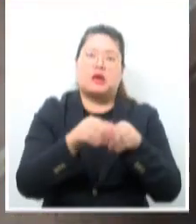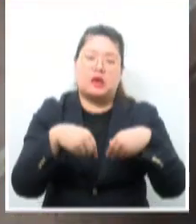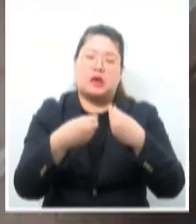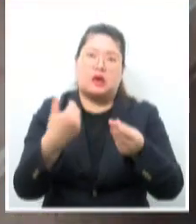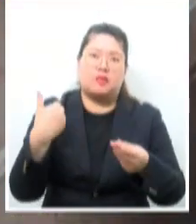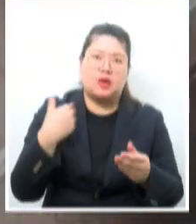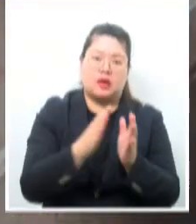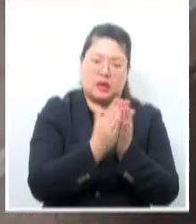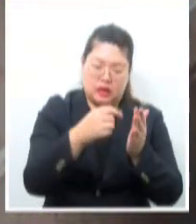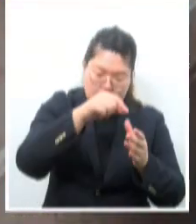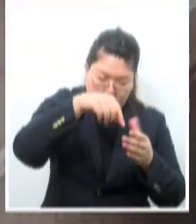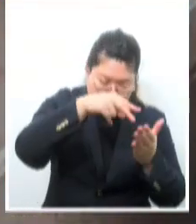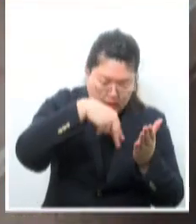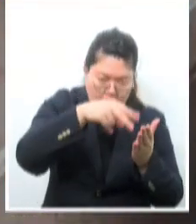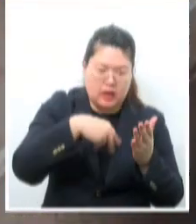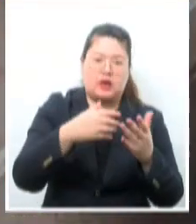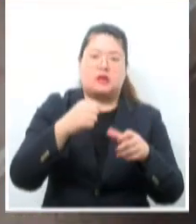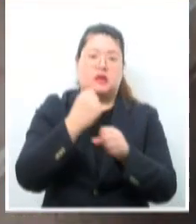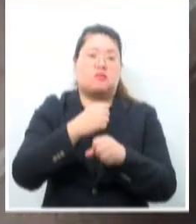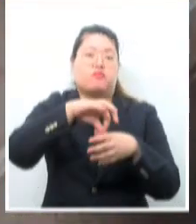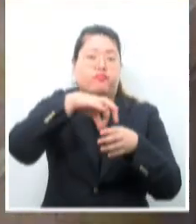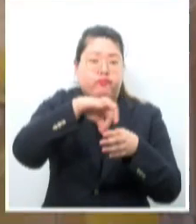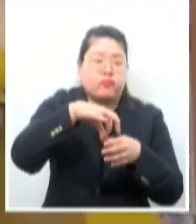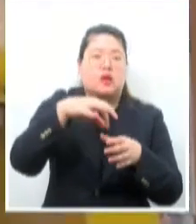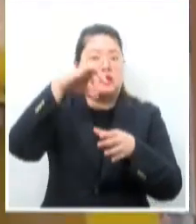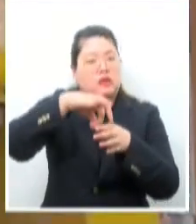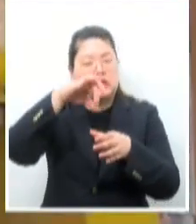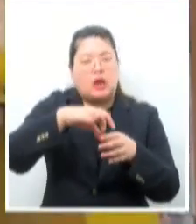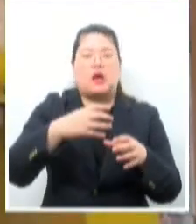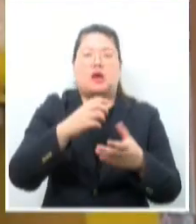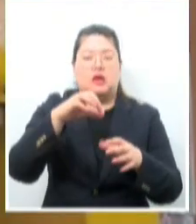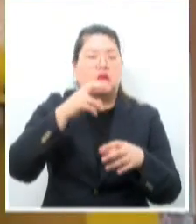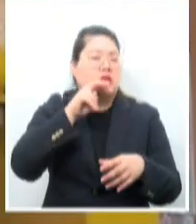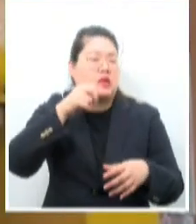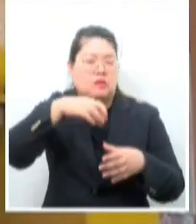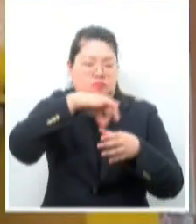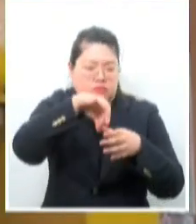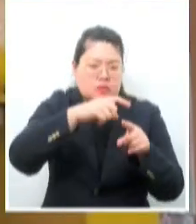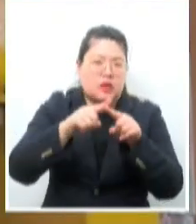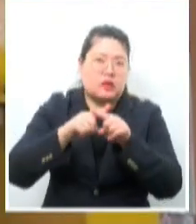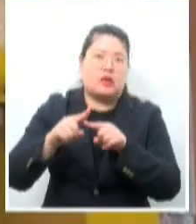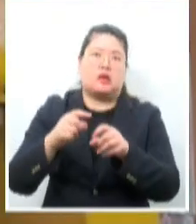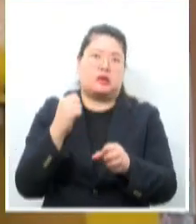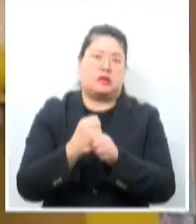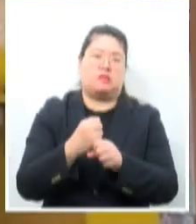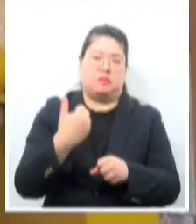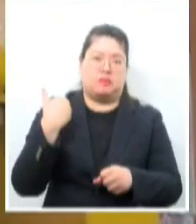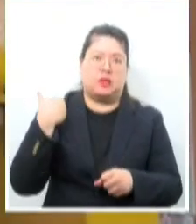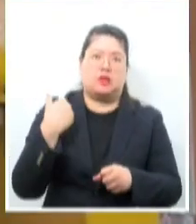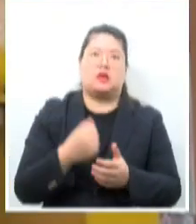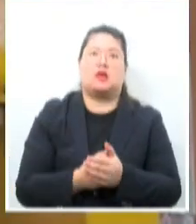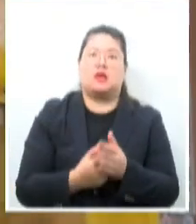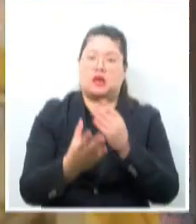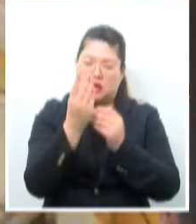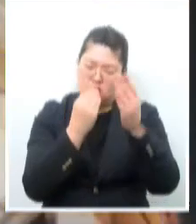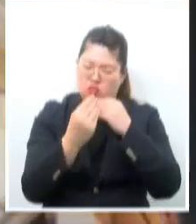ลกซื้อเครื่องดื่มและเป็นบาริสต้าชงชากาแฟเครื่องดื่มต่างๆภายในร้านกาแฟซึ่งได้รับการอบรมหลักสูตรบาริ